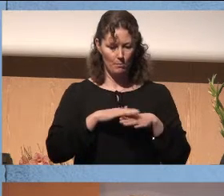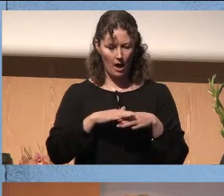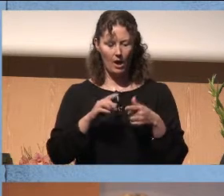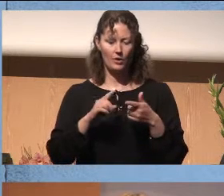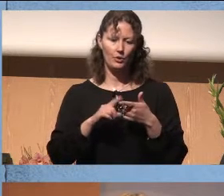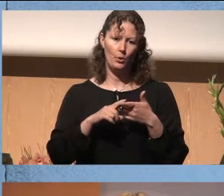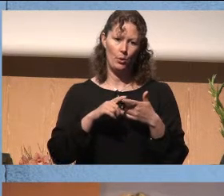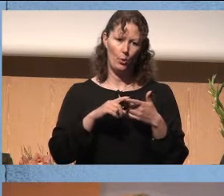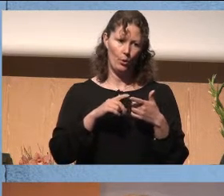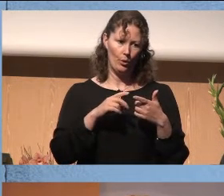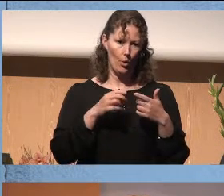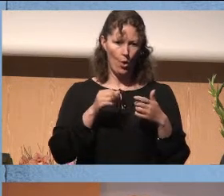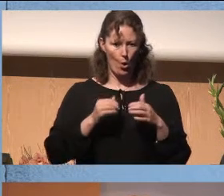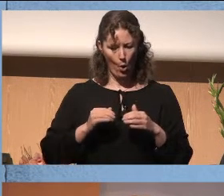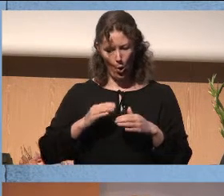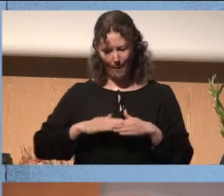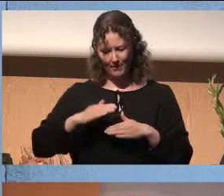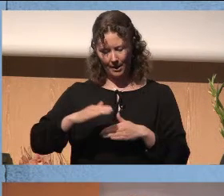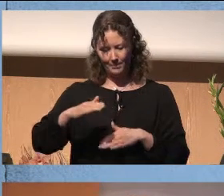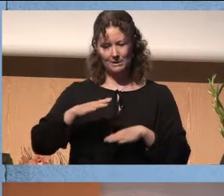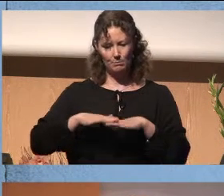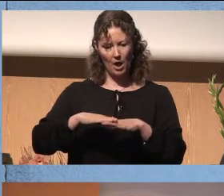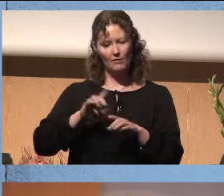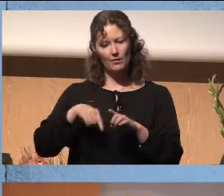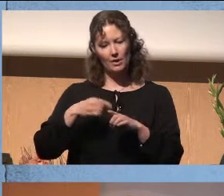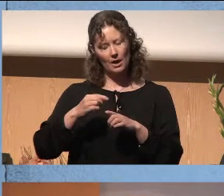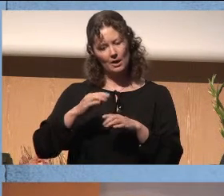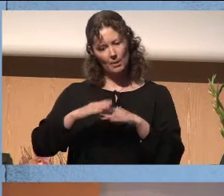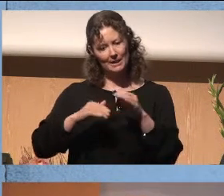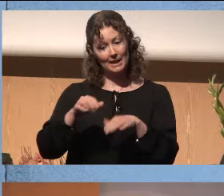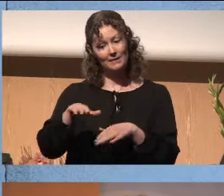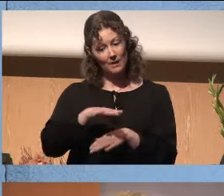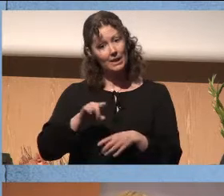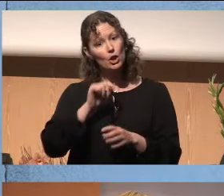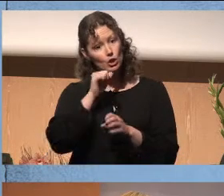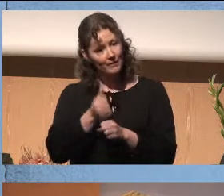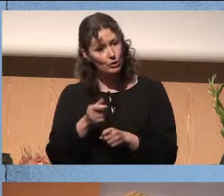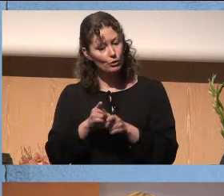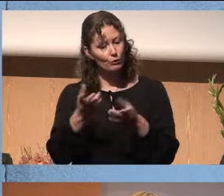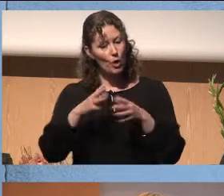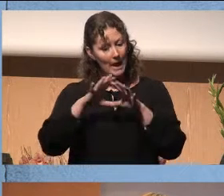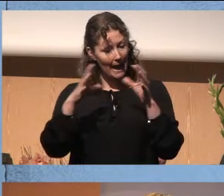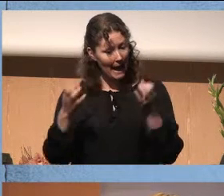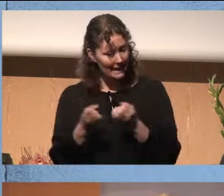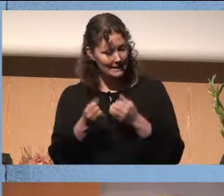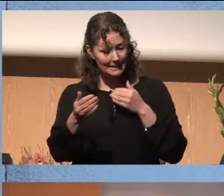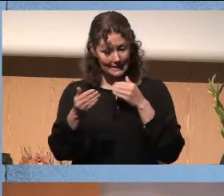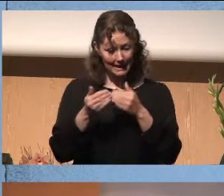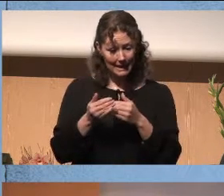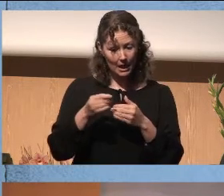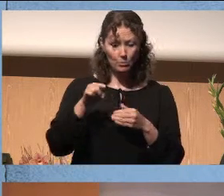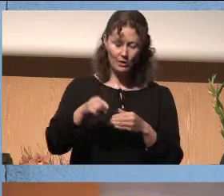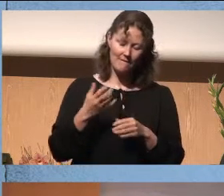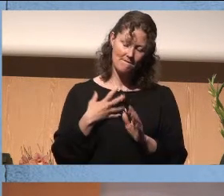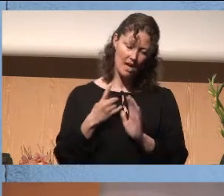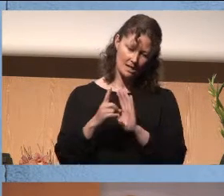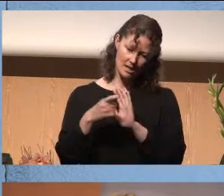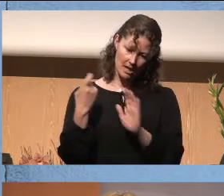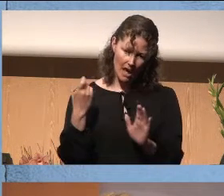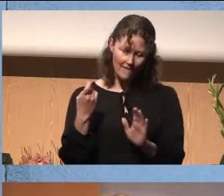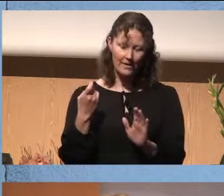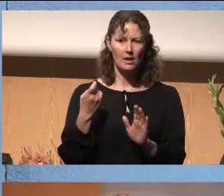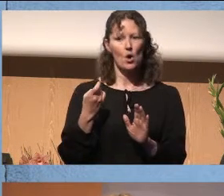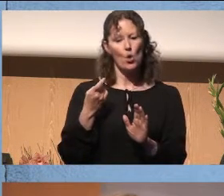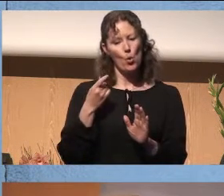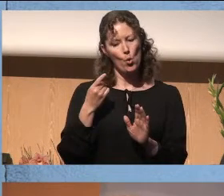gang. Opptrappingsplan for rehabiliteringsfeltet nødvendig for å få en helhetlig tilnærming på dette veldig krevende